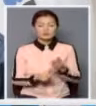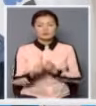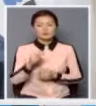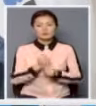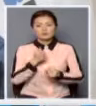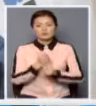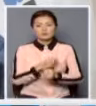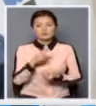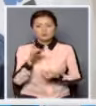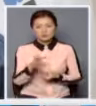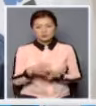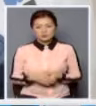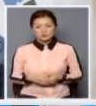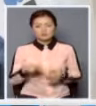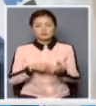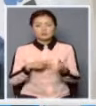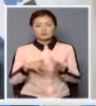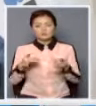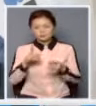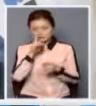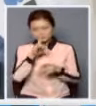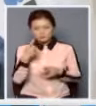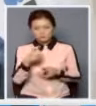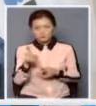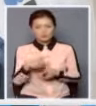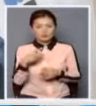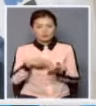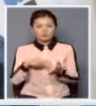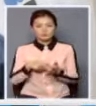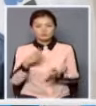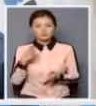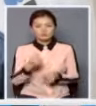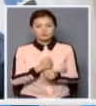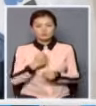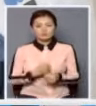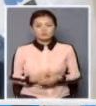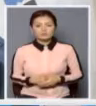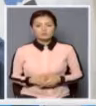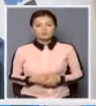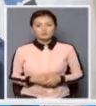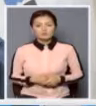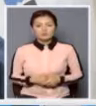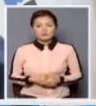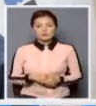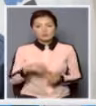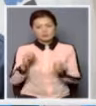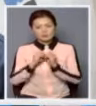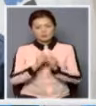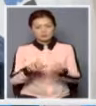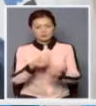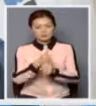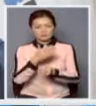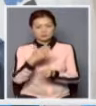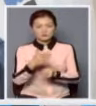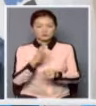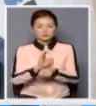товарного параксилола. Теперь ценное сырье для нефтехимии высокой добавленной стоимости будет производиться на ТВ-НПЗ на постоянной основе